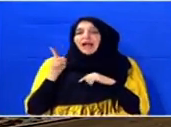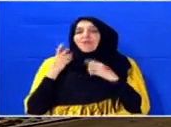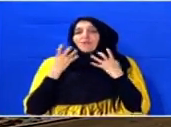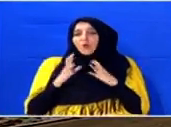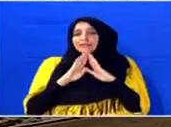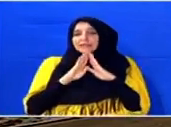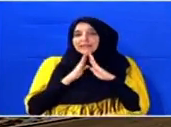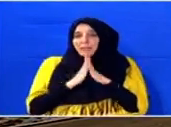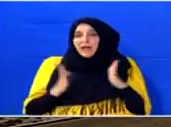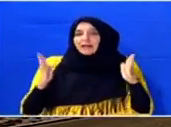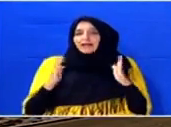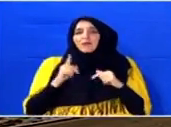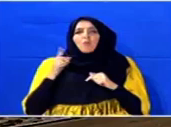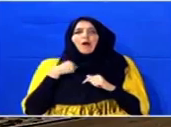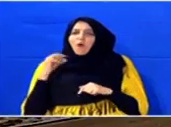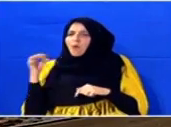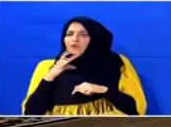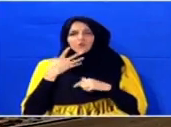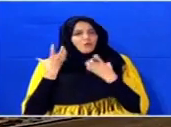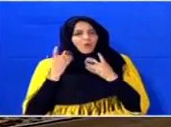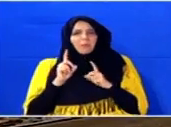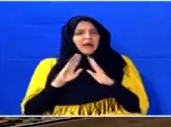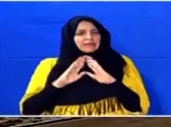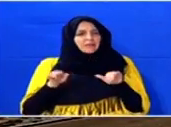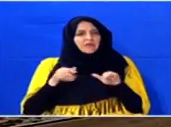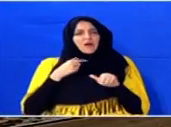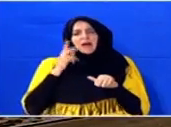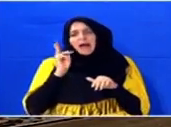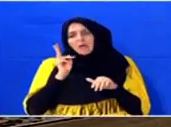اكتب اللي غير منطقي وفيه ظلم كبير